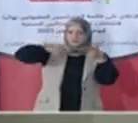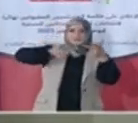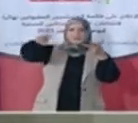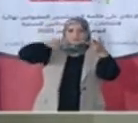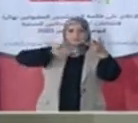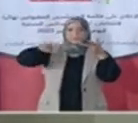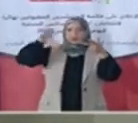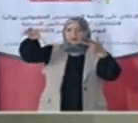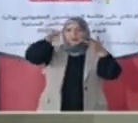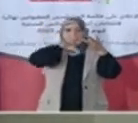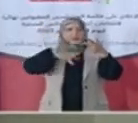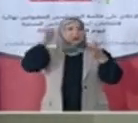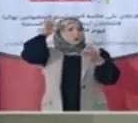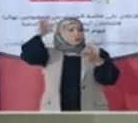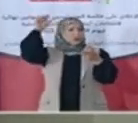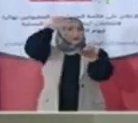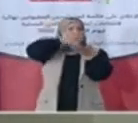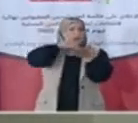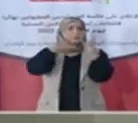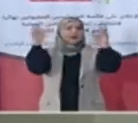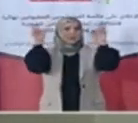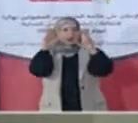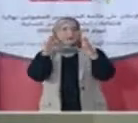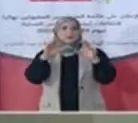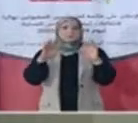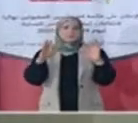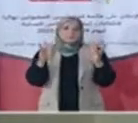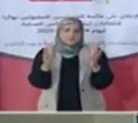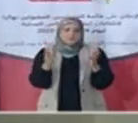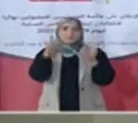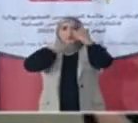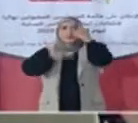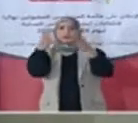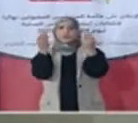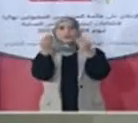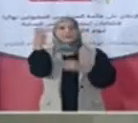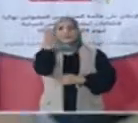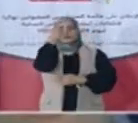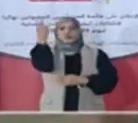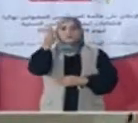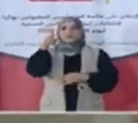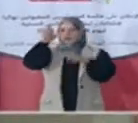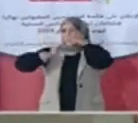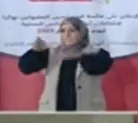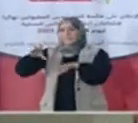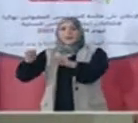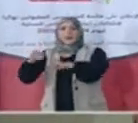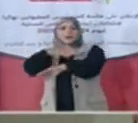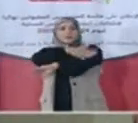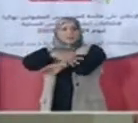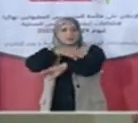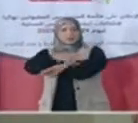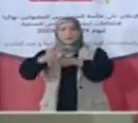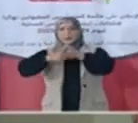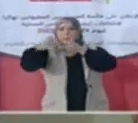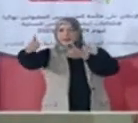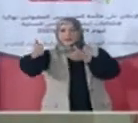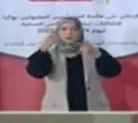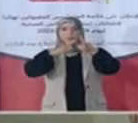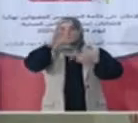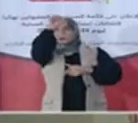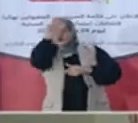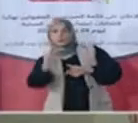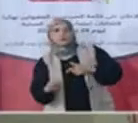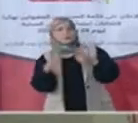العاصمة، وهذا لا يتسنى للأمانة لكل المترشحين اللي هما خاصة موجودين في أماكن نائية في وسط الجمهورية وجنوبها. فارتأينا